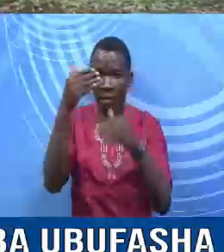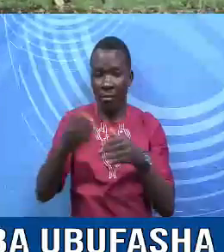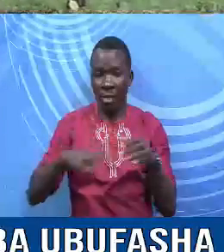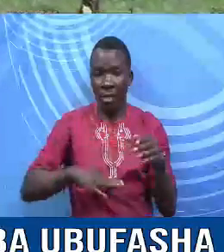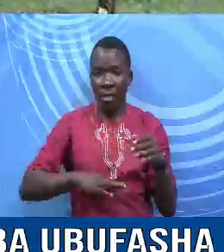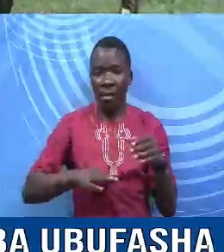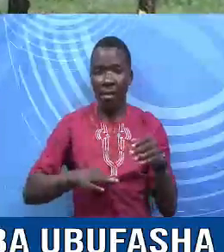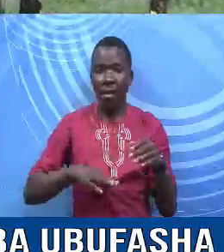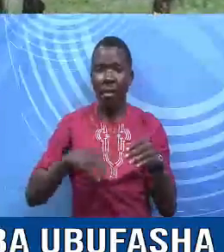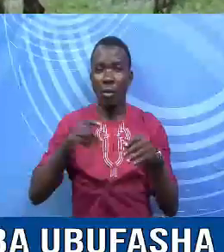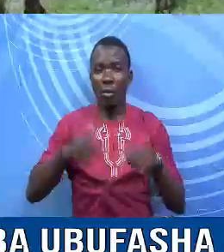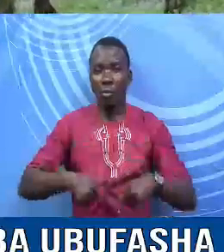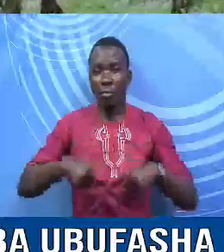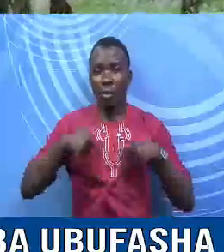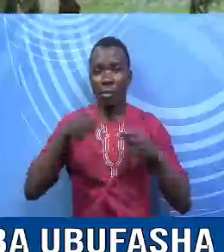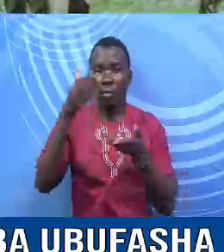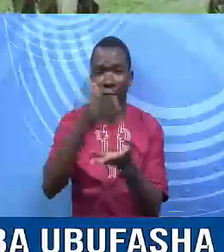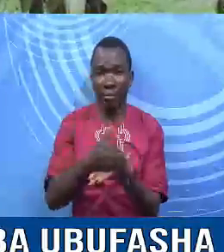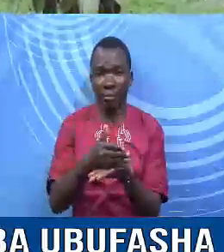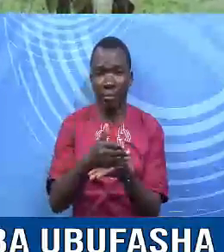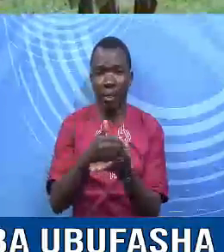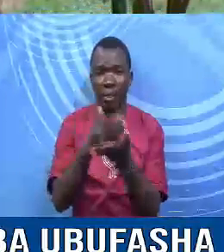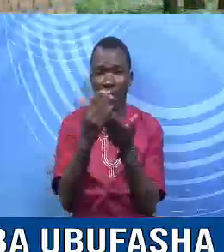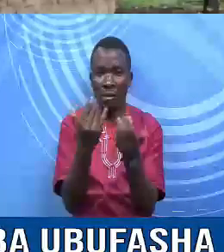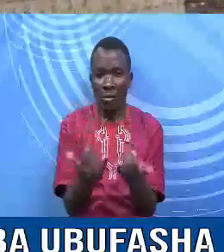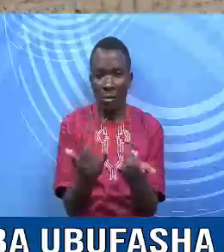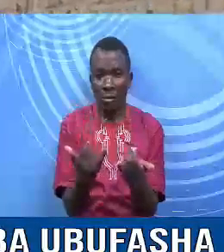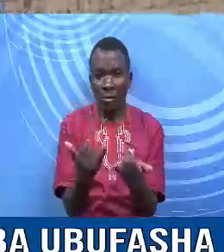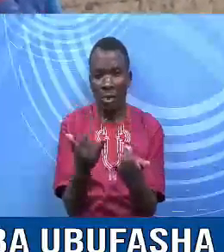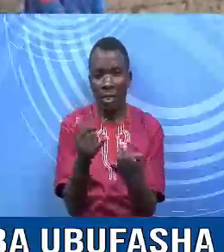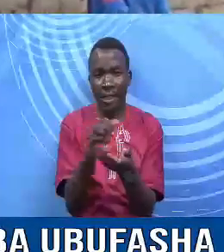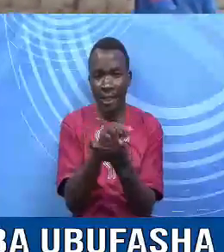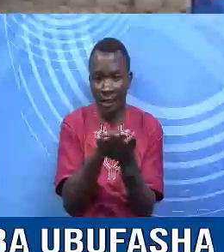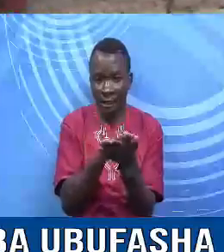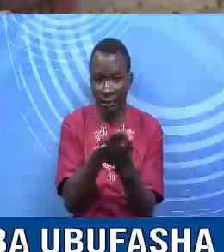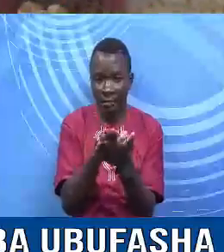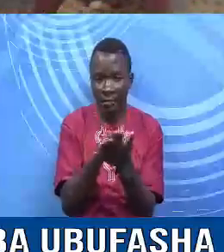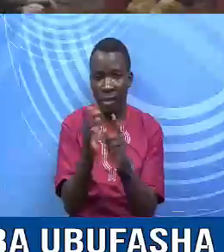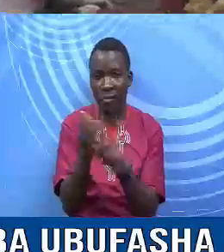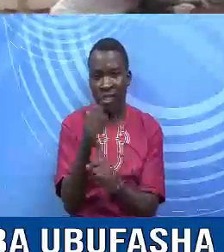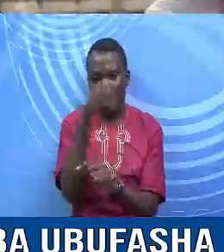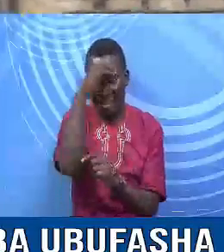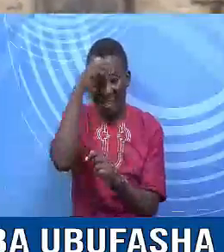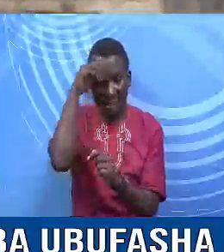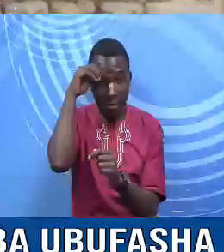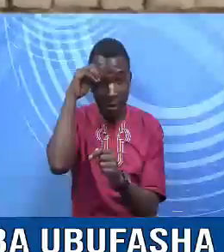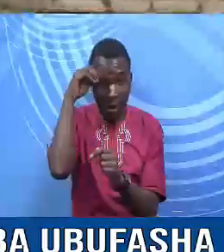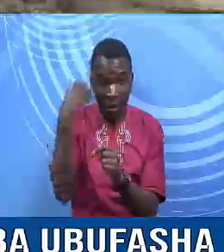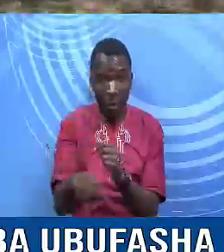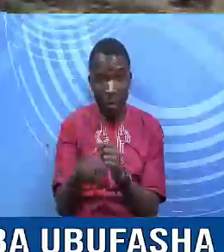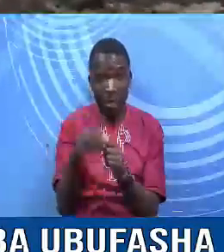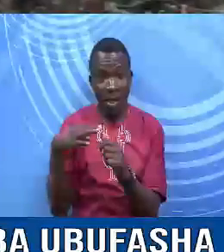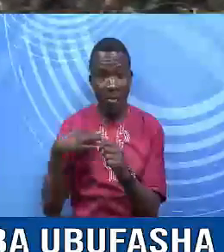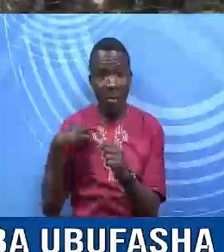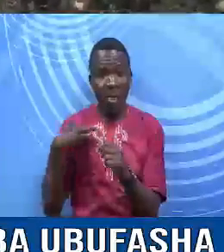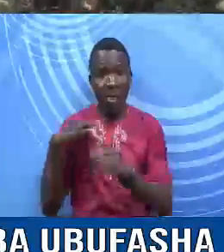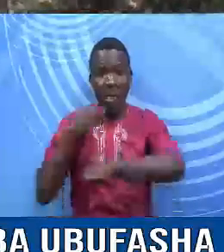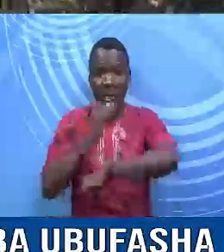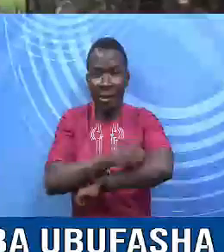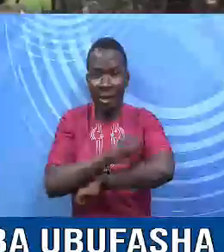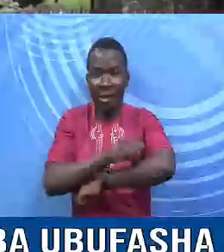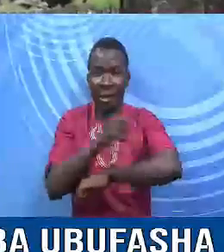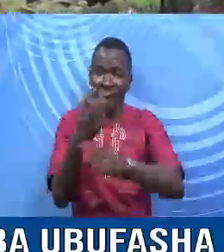ndatwitanye nubwo ubuzima burahagaze ubu ngubu wenda isabune iboneka bigoye imyenda yo ku ishuri